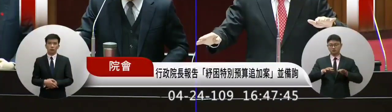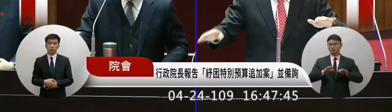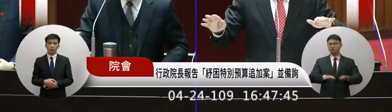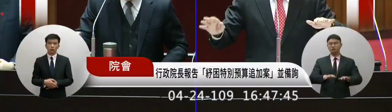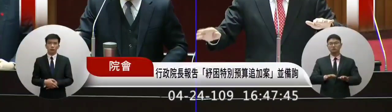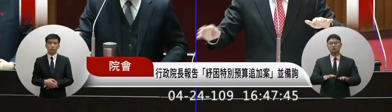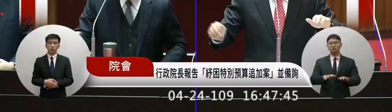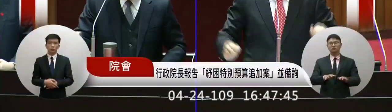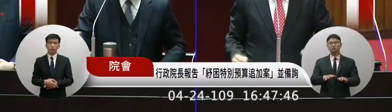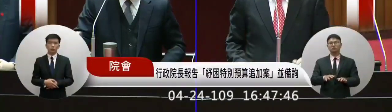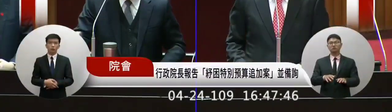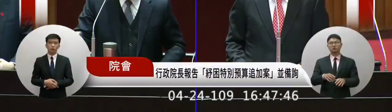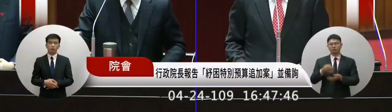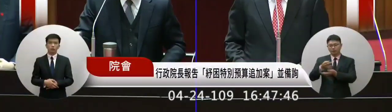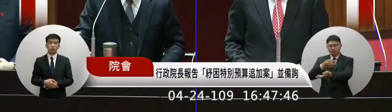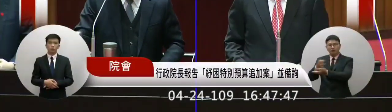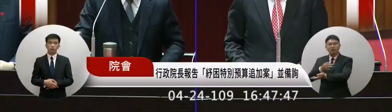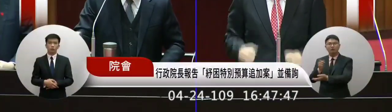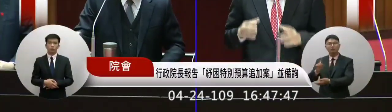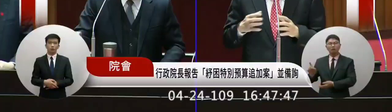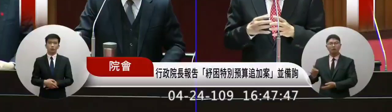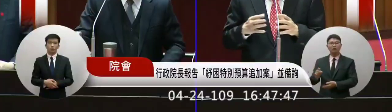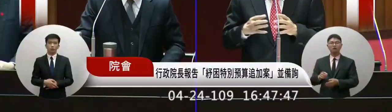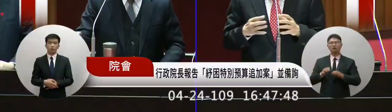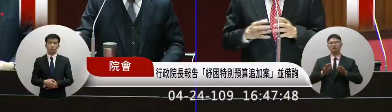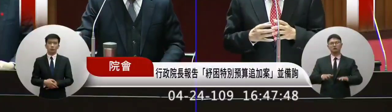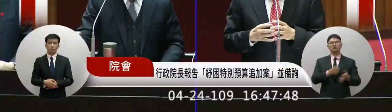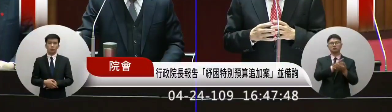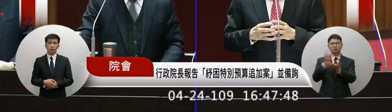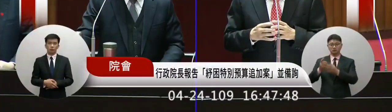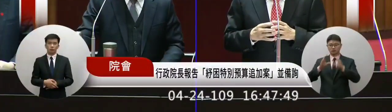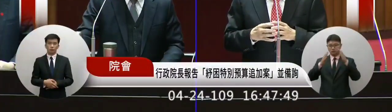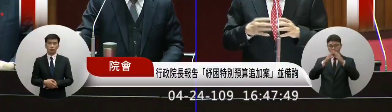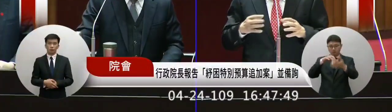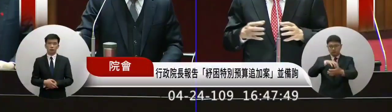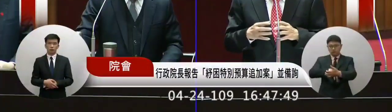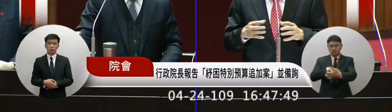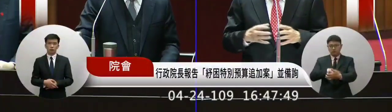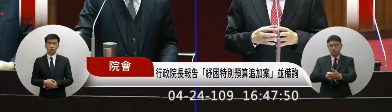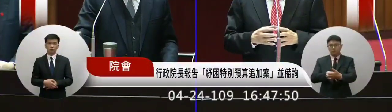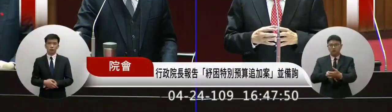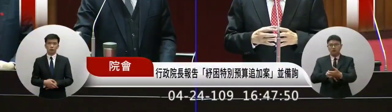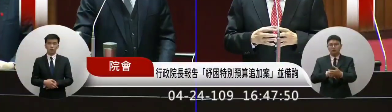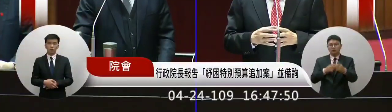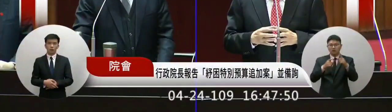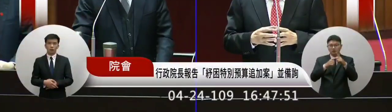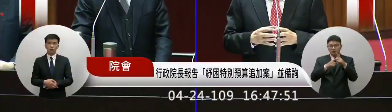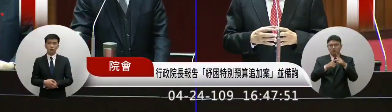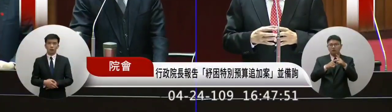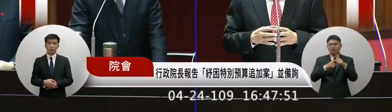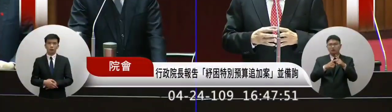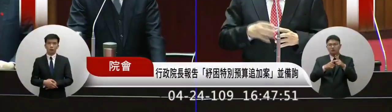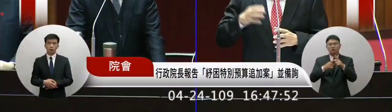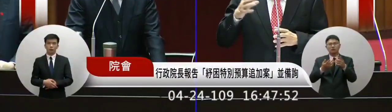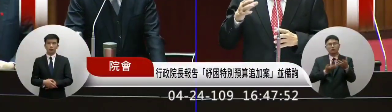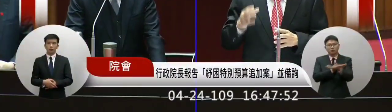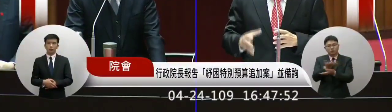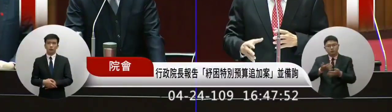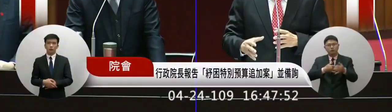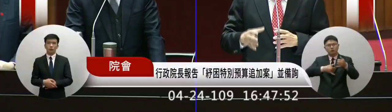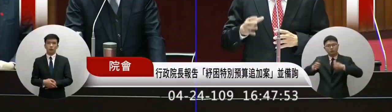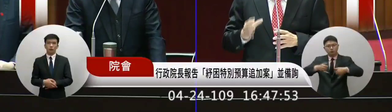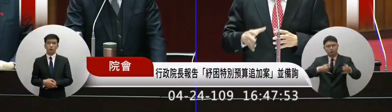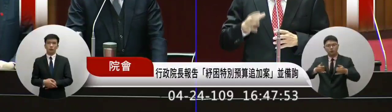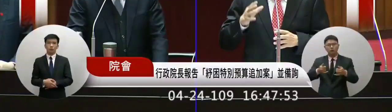在末端它通路的部分，因为每一个国家内部它人流的暂缓，造